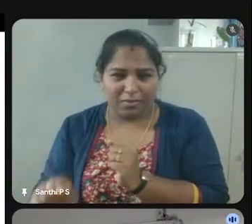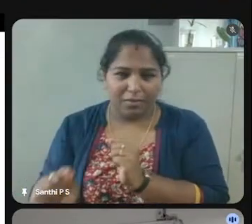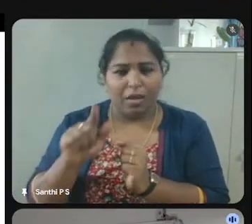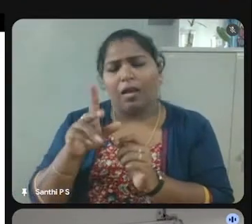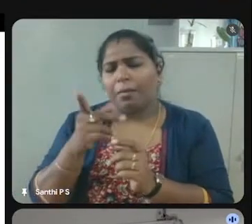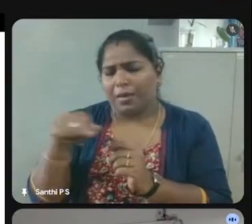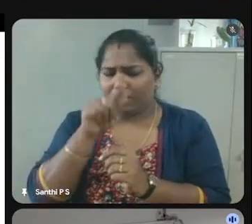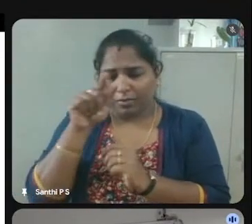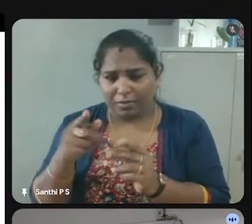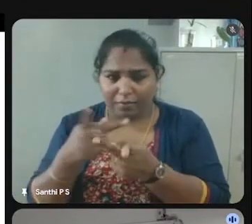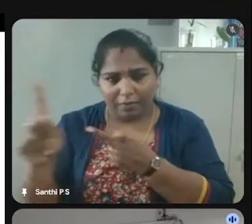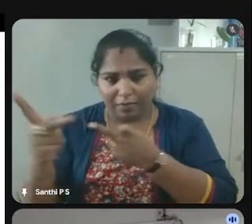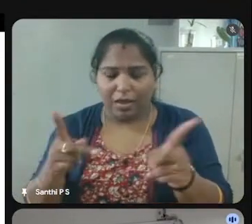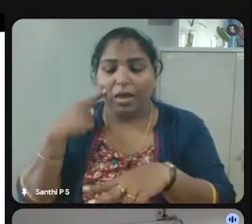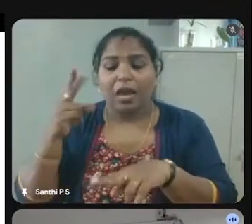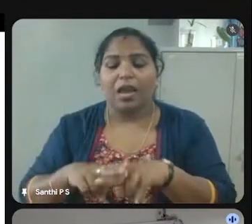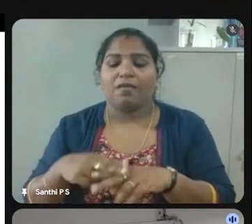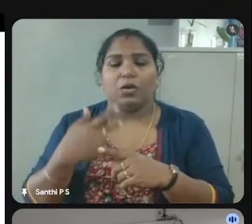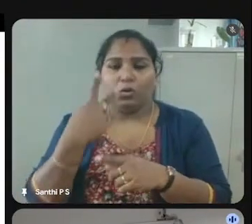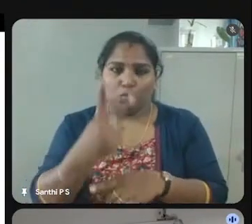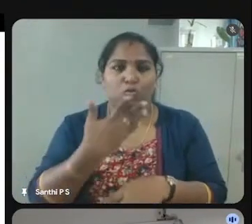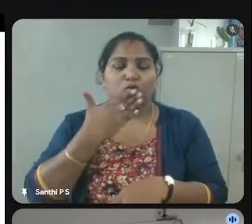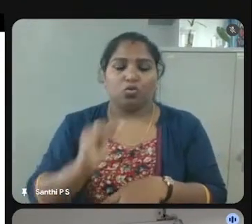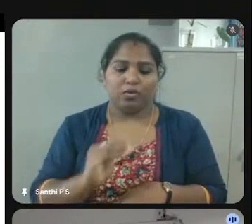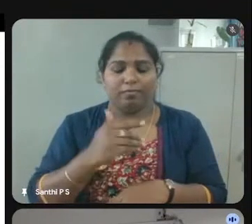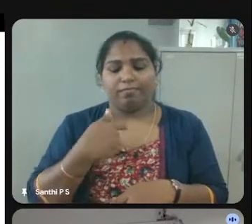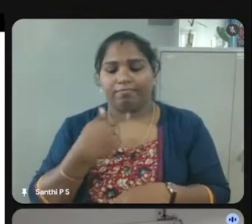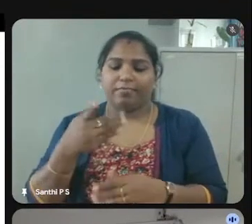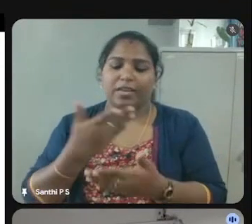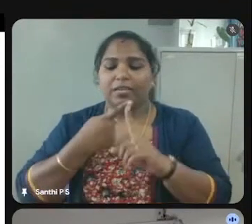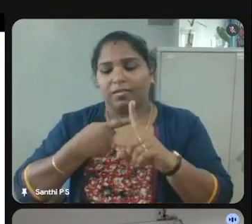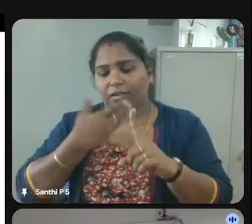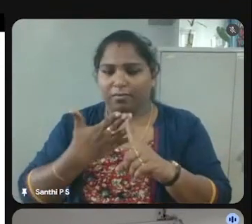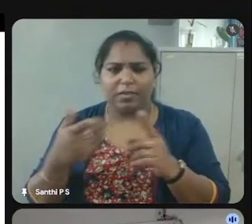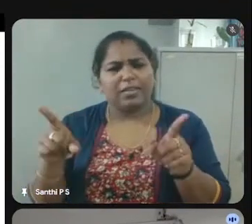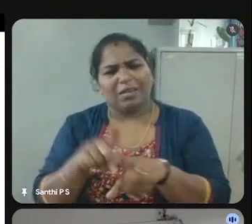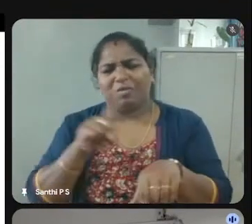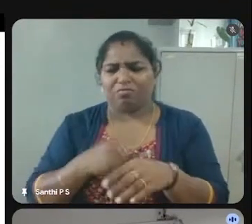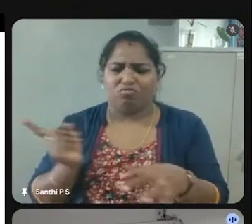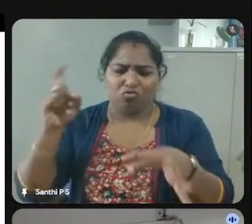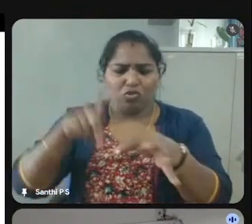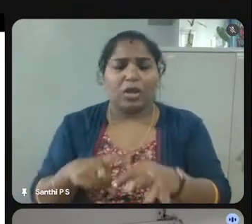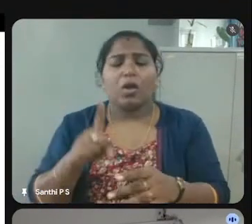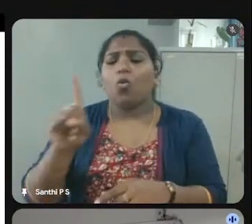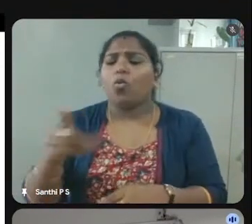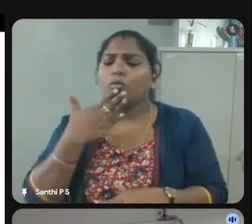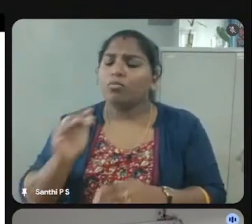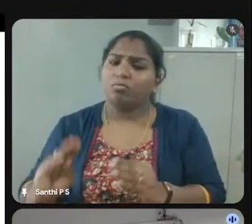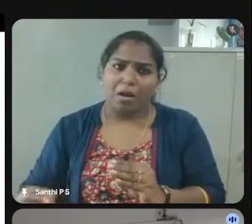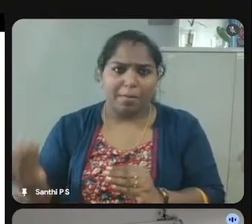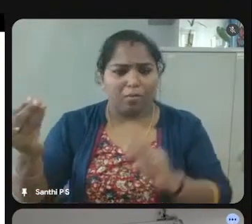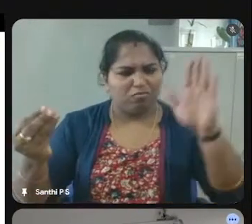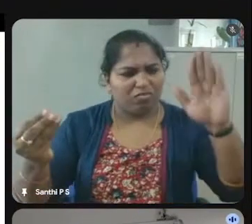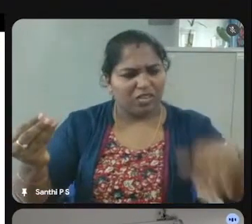രണ്ട് കുട്ടികൾ ഒരേ സമയത്ത് ഒരു തെറപ്പിക്ക് ജോയിൻ ചെയ്തതിൽ ഒരു കുട്ടി വേഗം കയറി പോകുന്നു, ഒരു കുട്ടി അത്രയും വേഗം പോകുന്നില്ല എന്ന് പറയുമ്പോൾ അത് പേരന്റിനെ സംബന്ധിച്ചിടത്തോളം